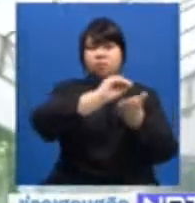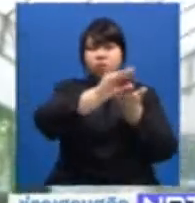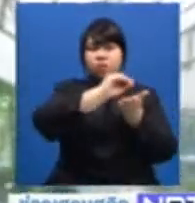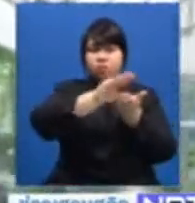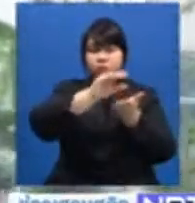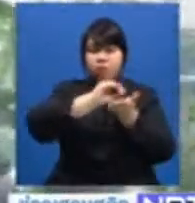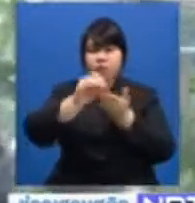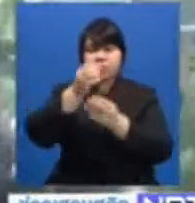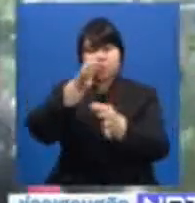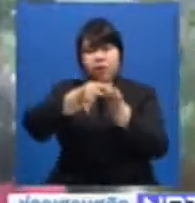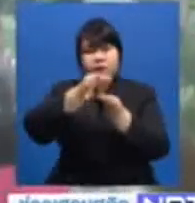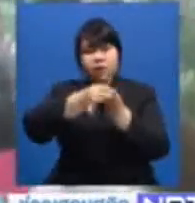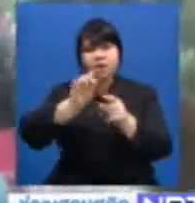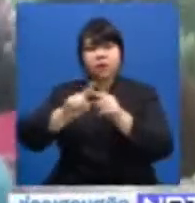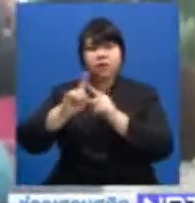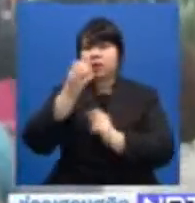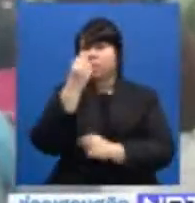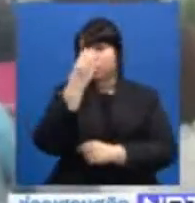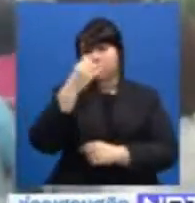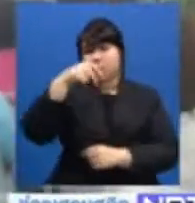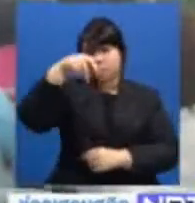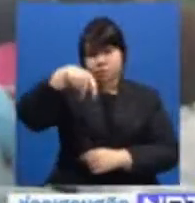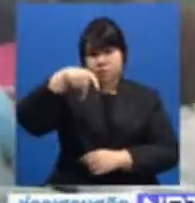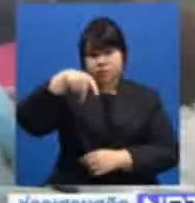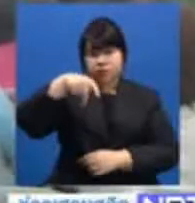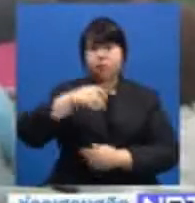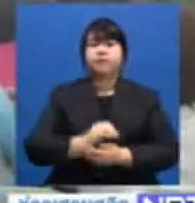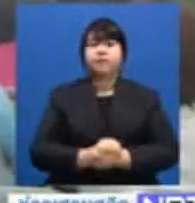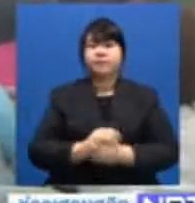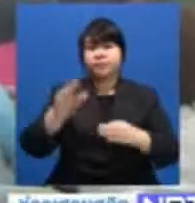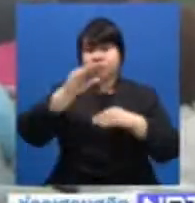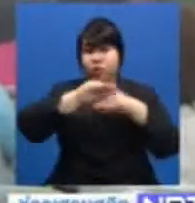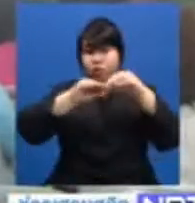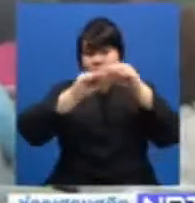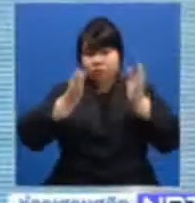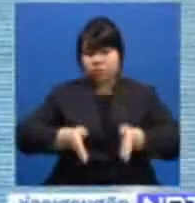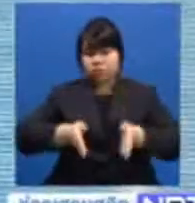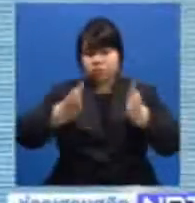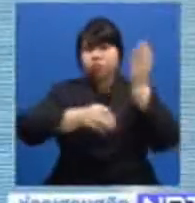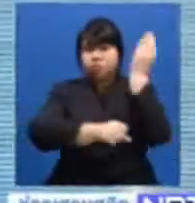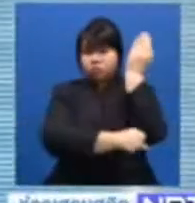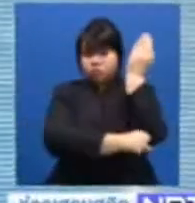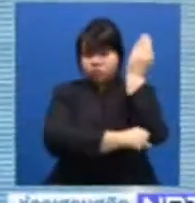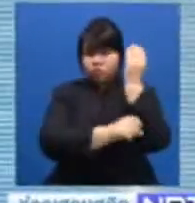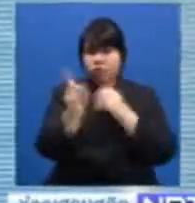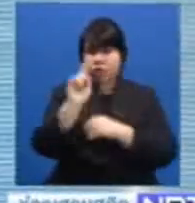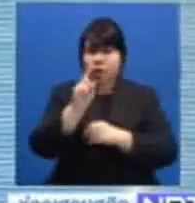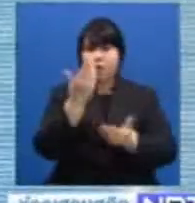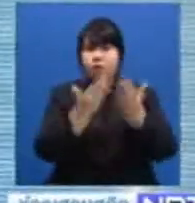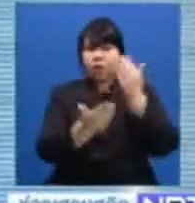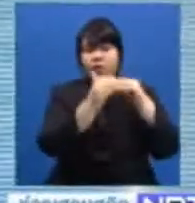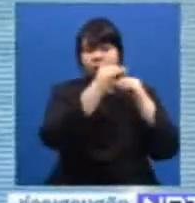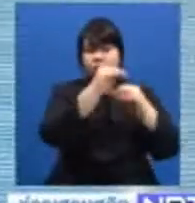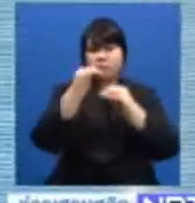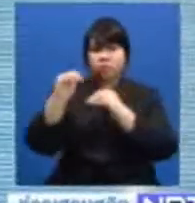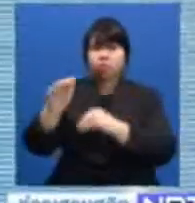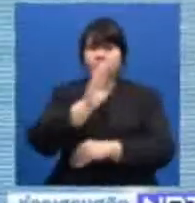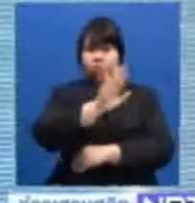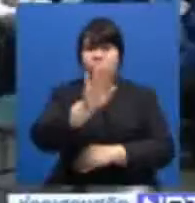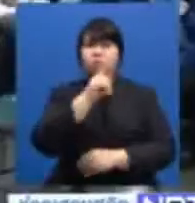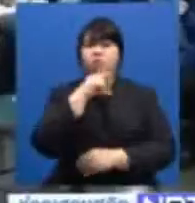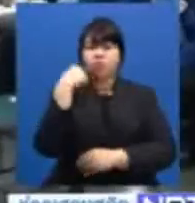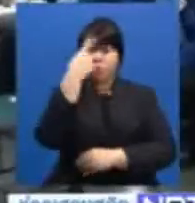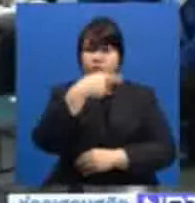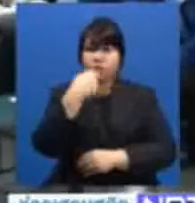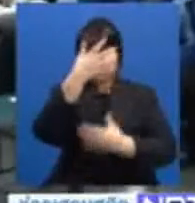กับสถาบันการเงินอัตราดอกเบี้ยพิเศษส่วนโครงการเคหะชุมชนจะเป็นไปตามที่แต่ละโครงการกำหนดนะคะผู้ที่สนใจ